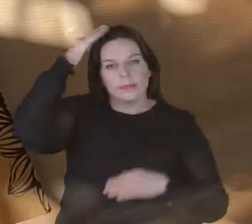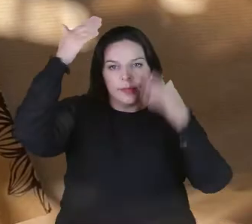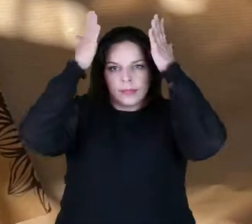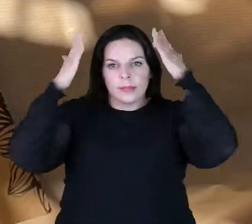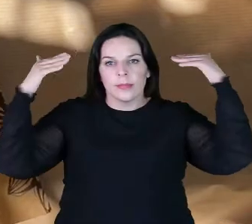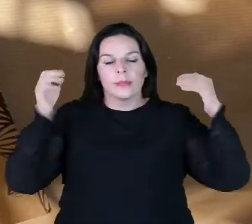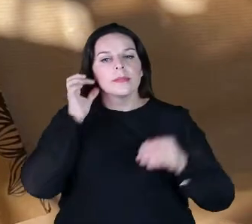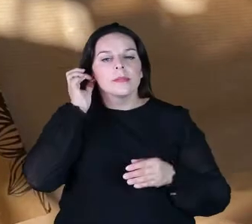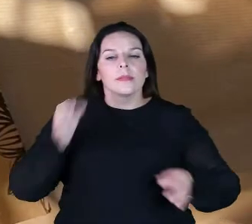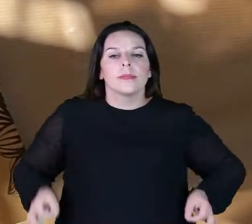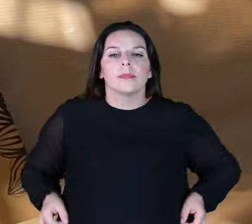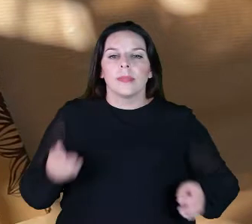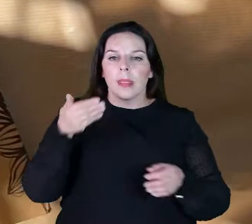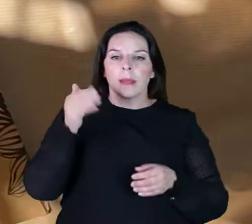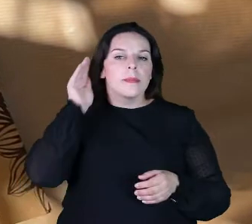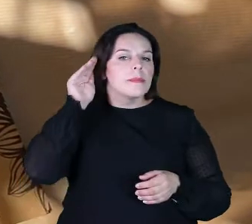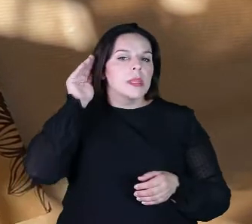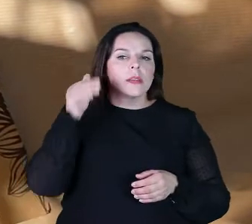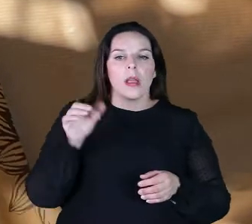Kapelusz pani misi, fikołek.